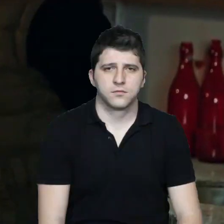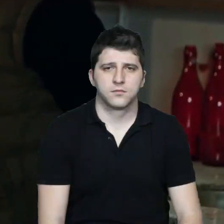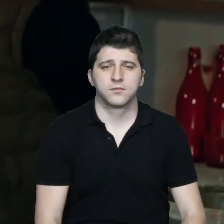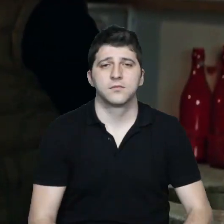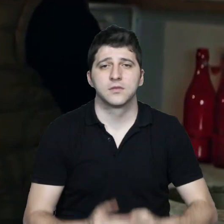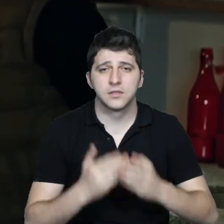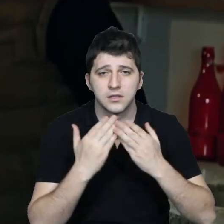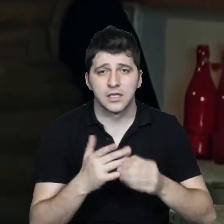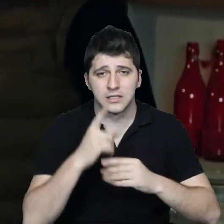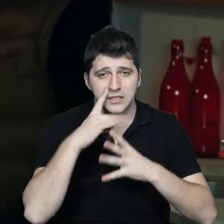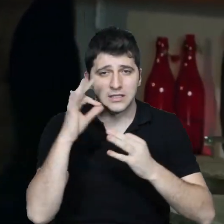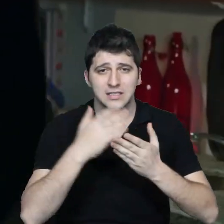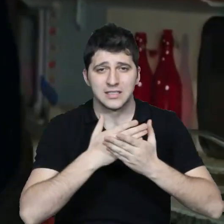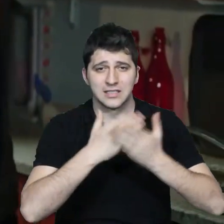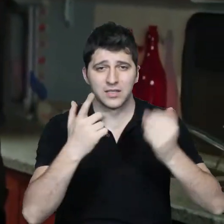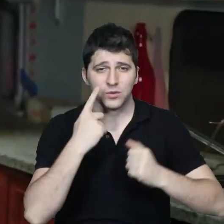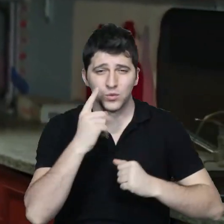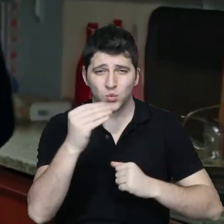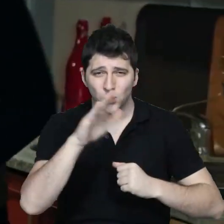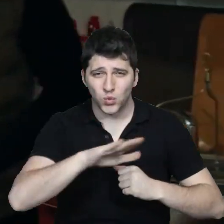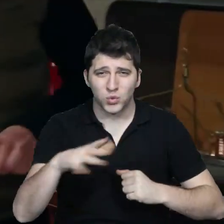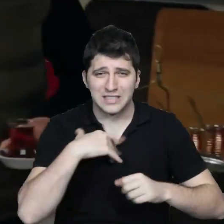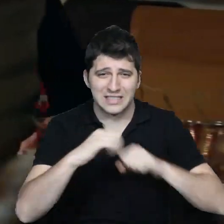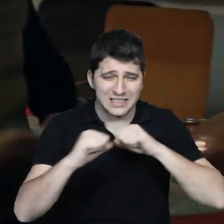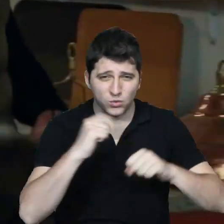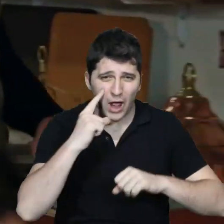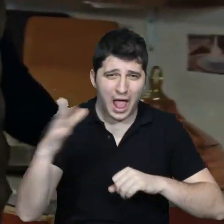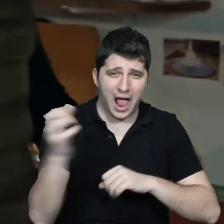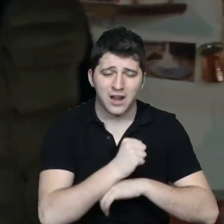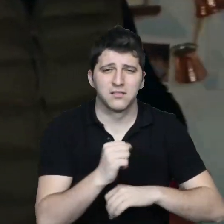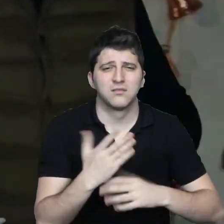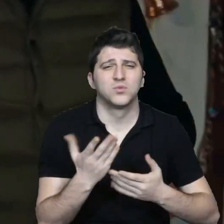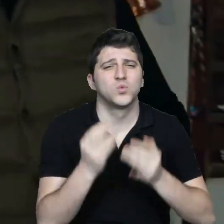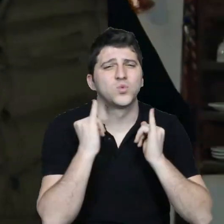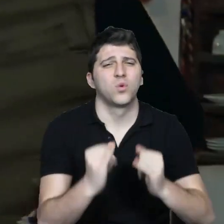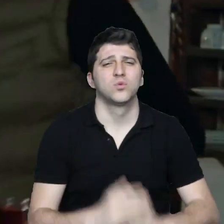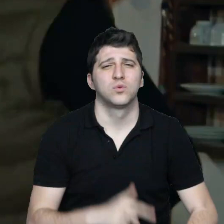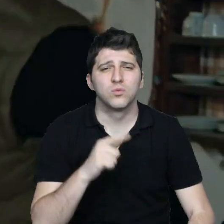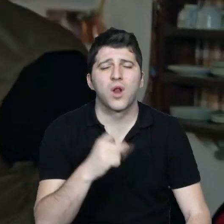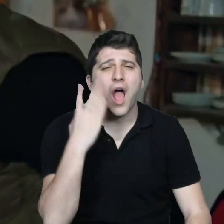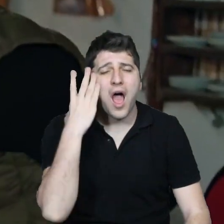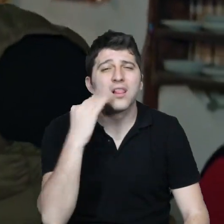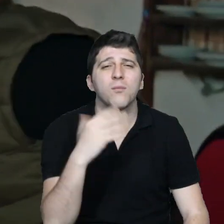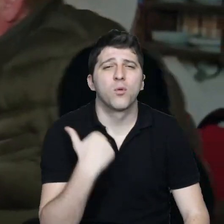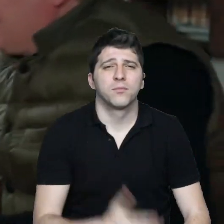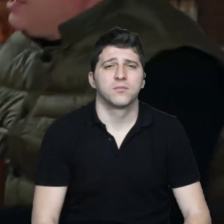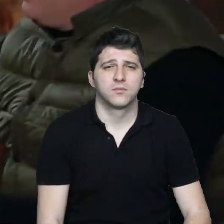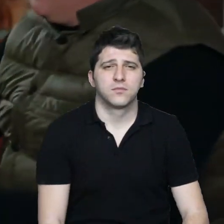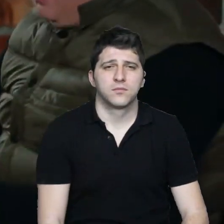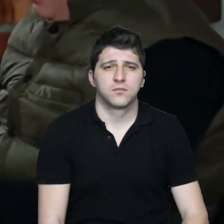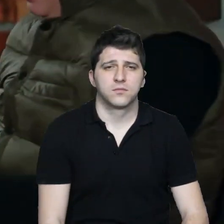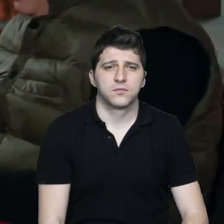Yani koskoca insanlığın hızlarını küçücük çocuklardan çıkartması çok asici. Yani bunu bir türlü anlamıyorum ben. İki çayla